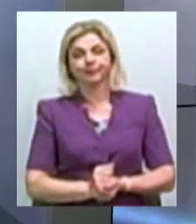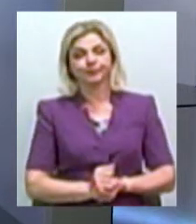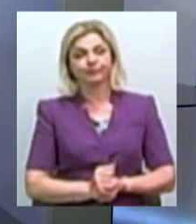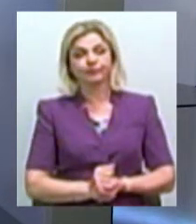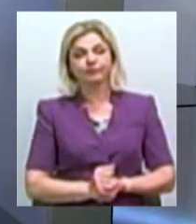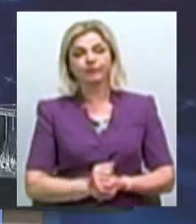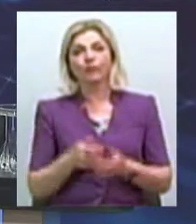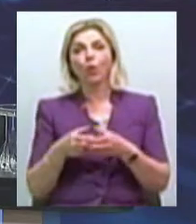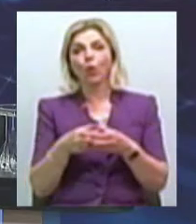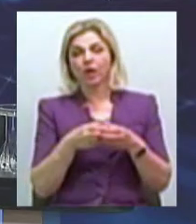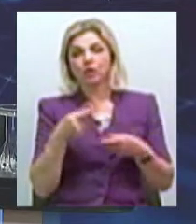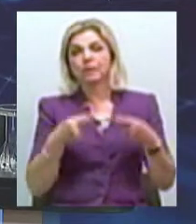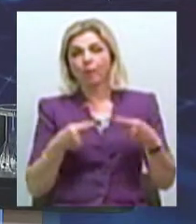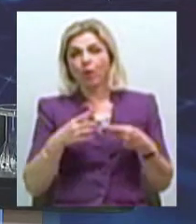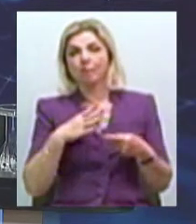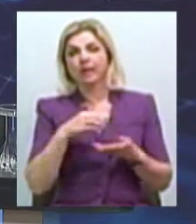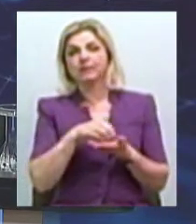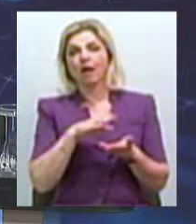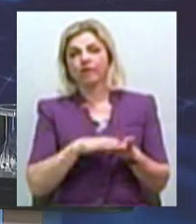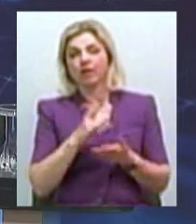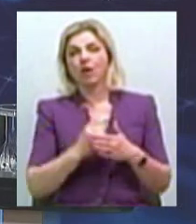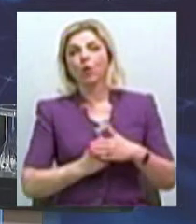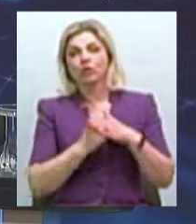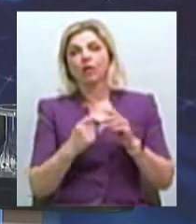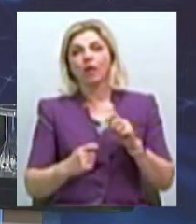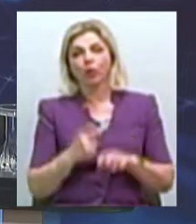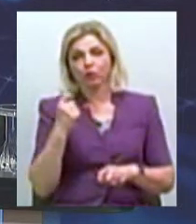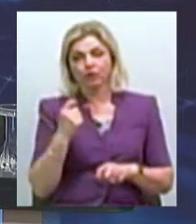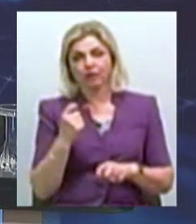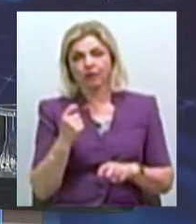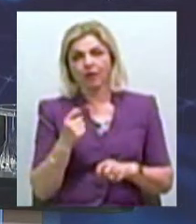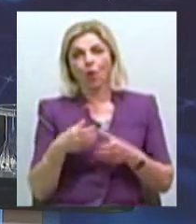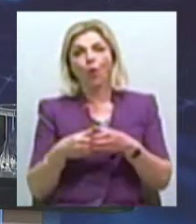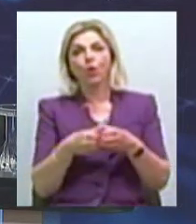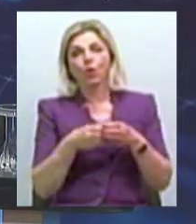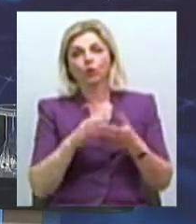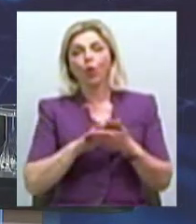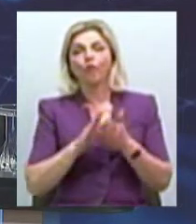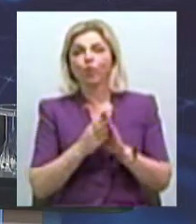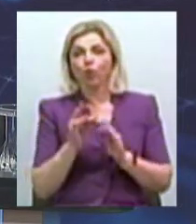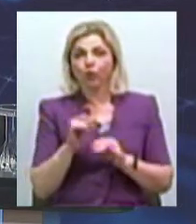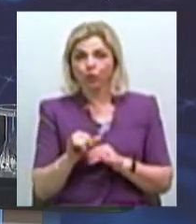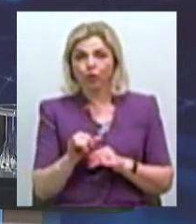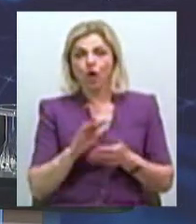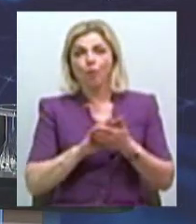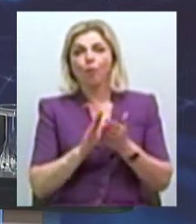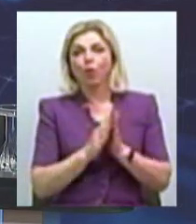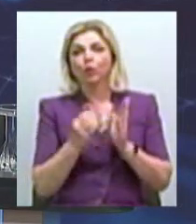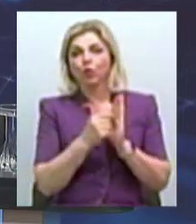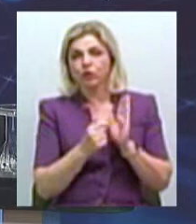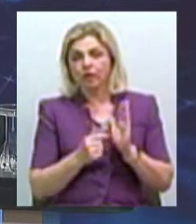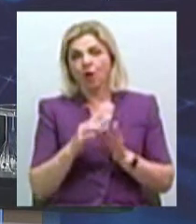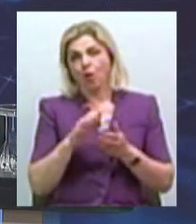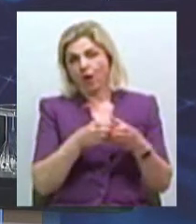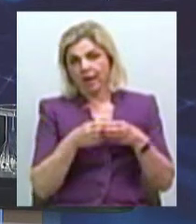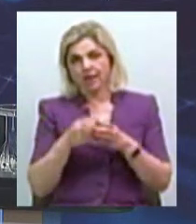Значить, колективний трудовий спір був зареєстрований на підставі порушення колективного договору. В положенні колективного договору